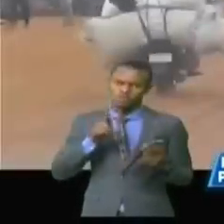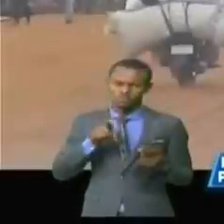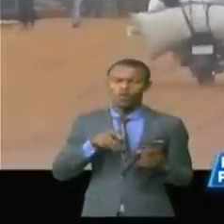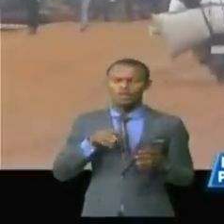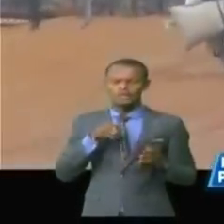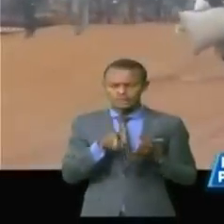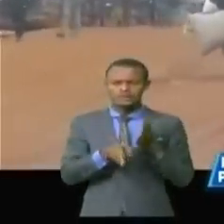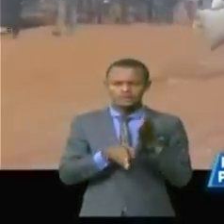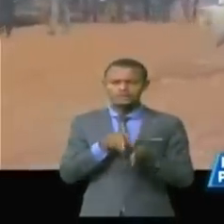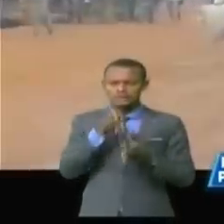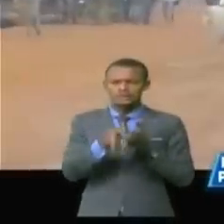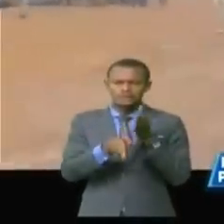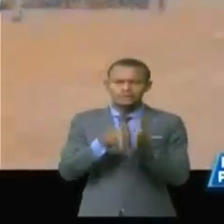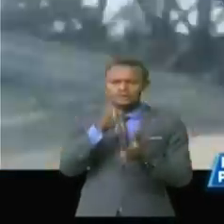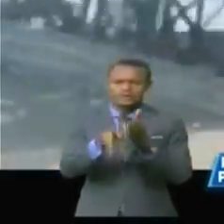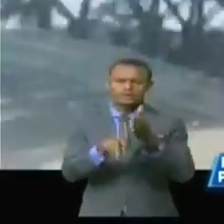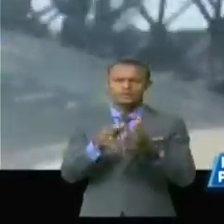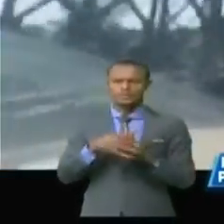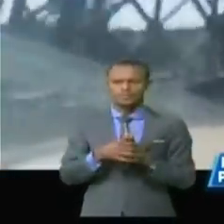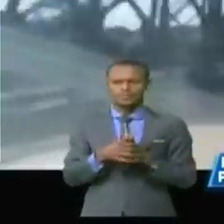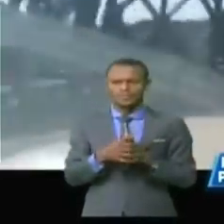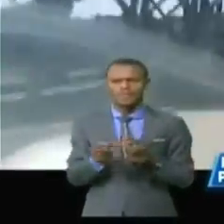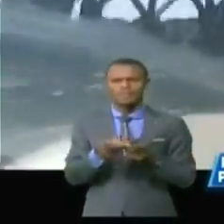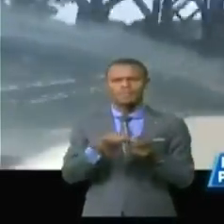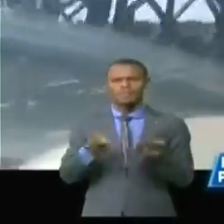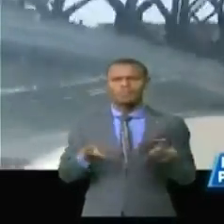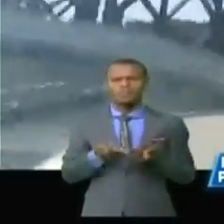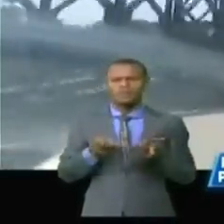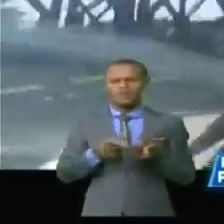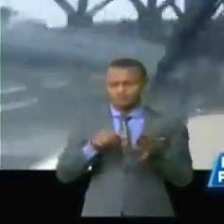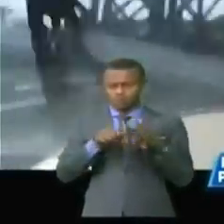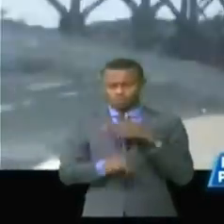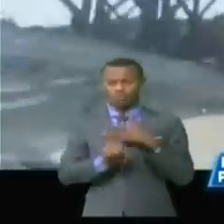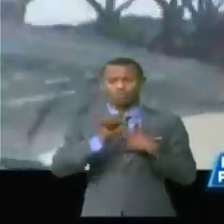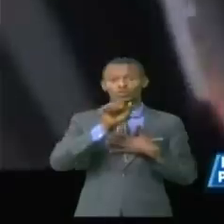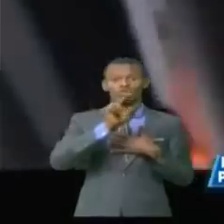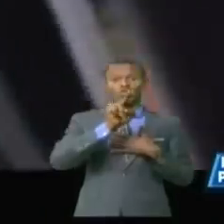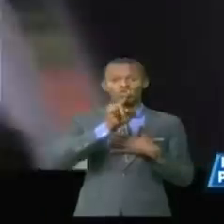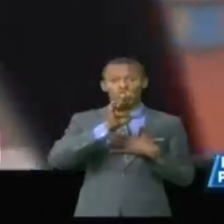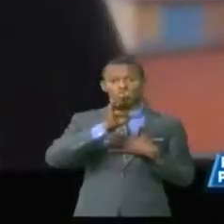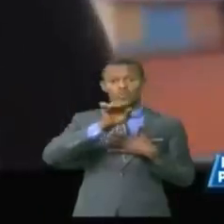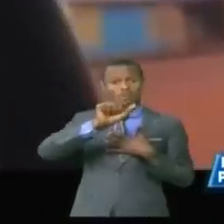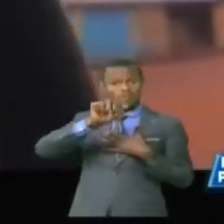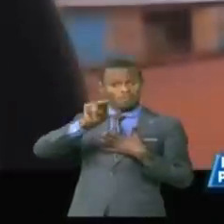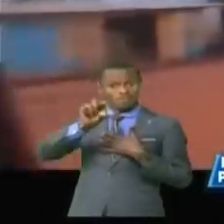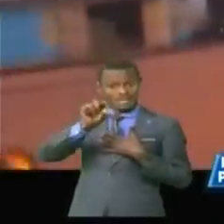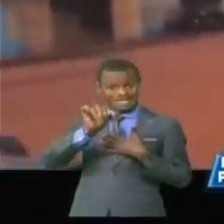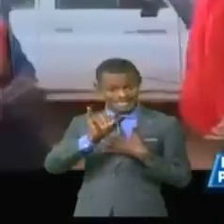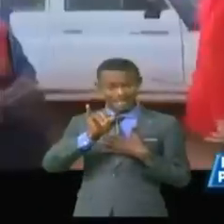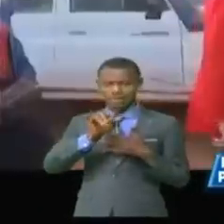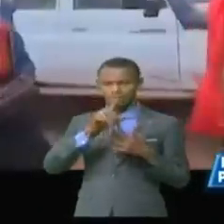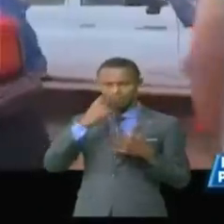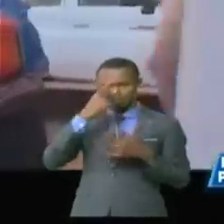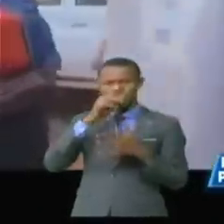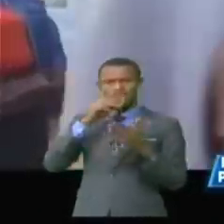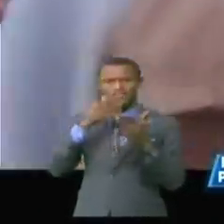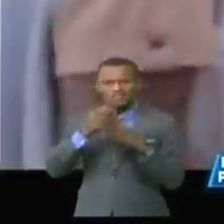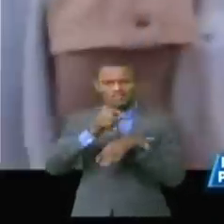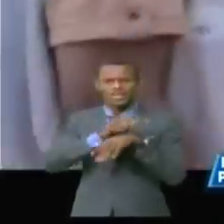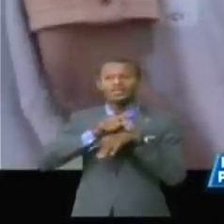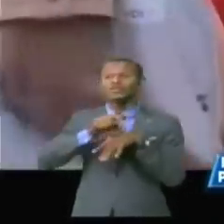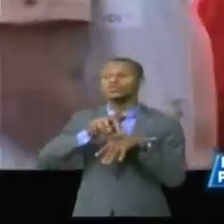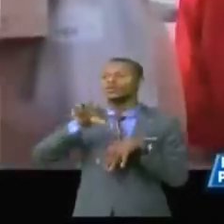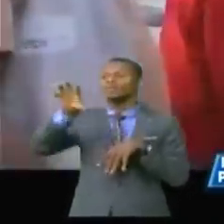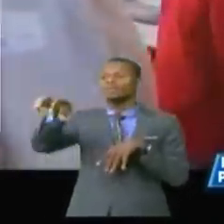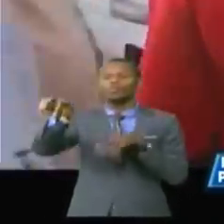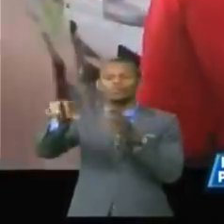Dans le sud Ubangi, le convoi a parcouru 180 km pour atteindre le territoire de Libengue en partant de